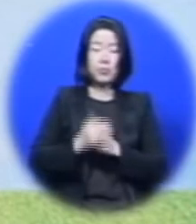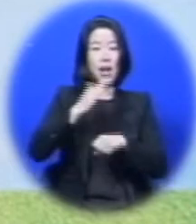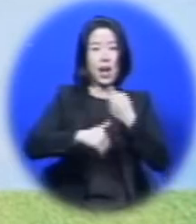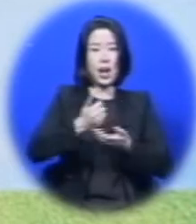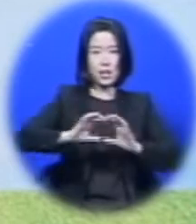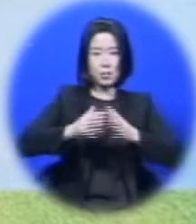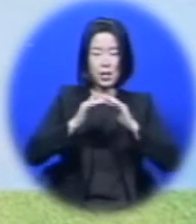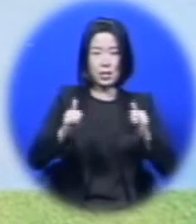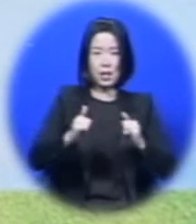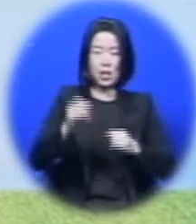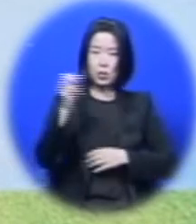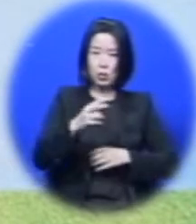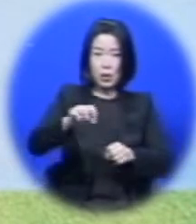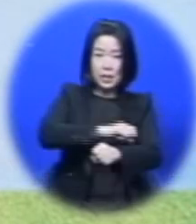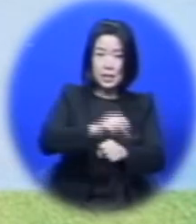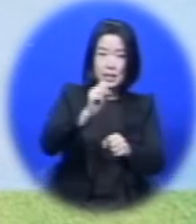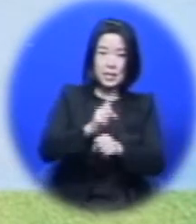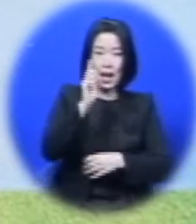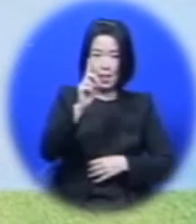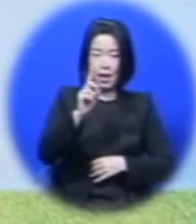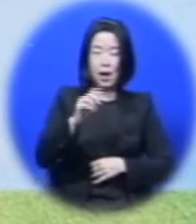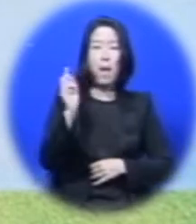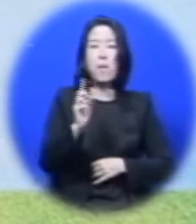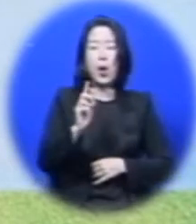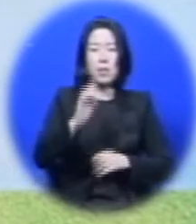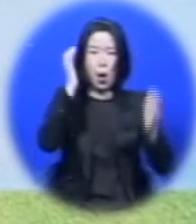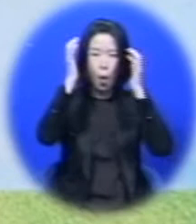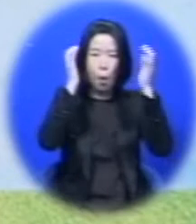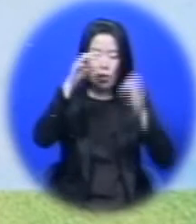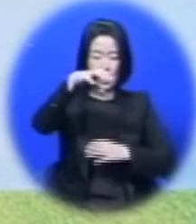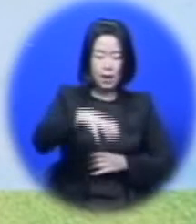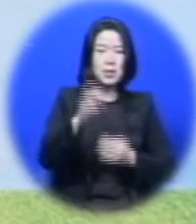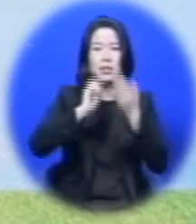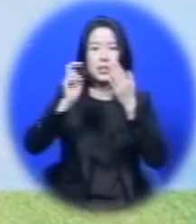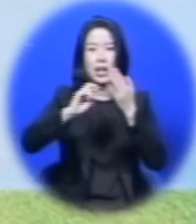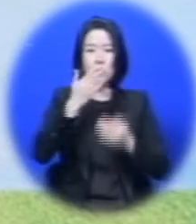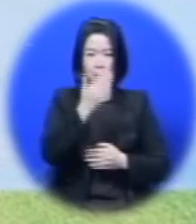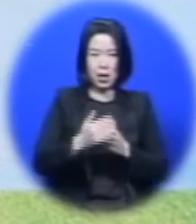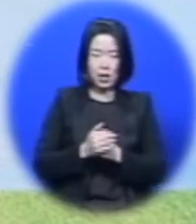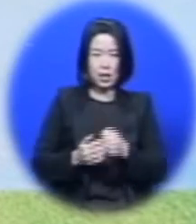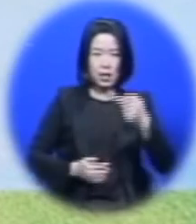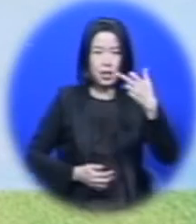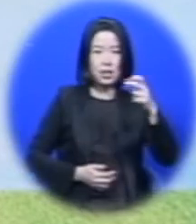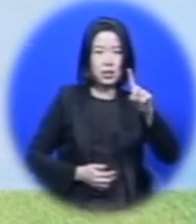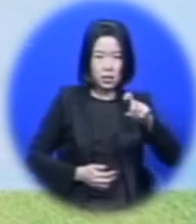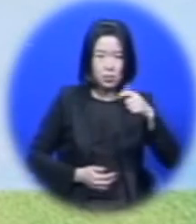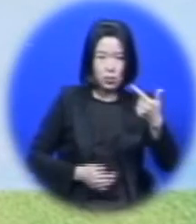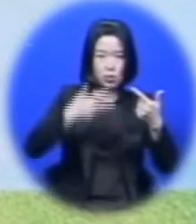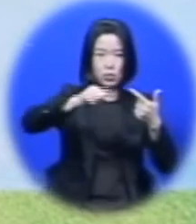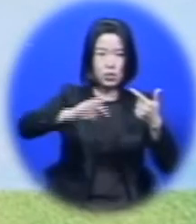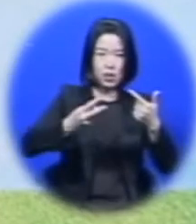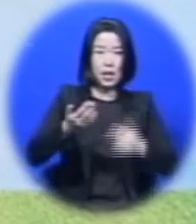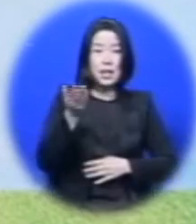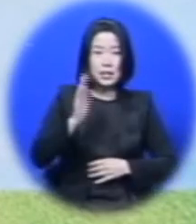하나님의 나라 사람의 또 특징 하나가 고난 앞에서 찬송하는 겁니다. 16절에 그러나